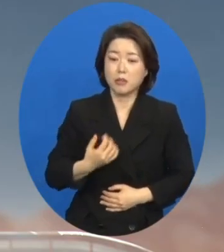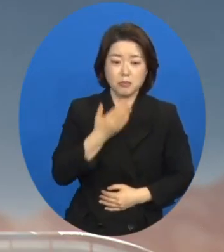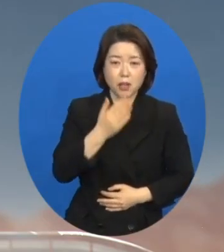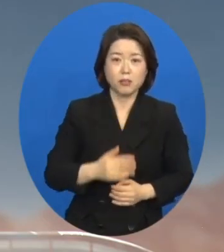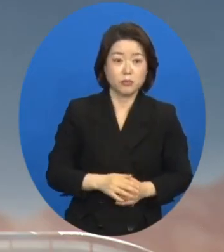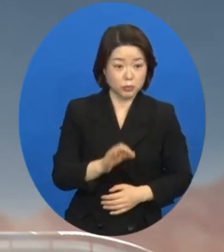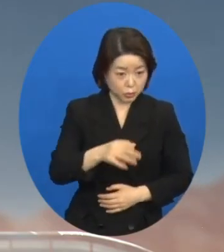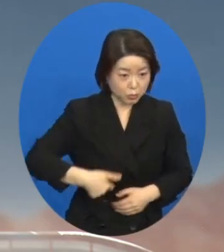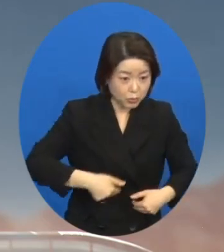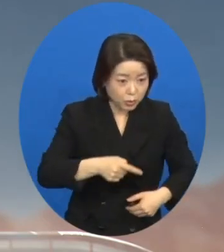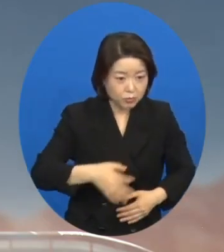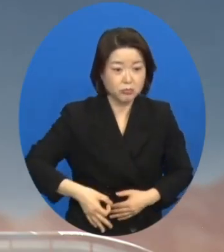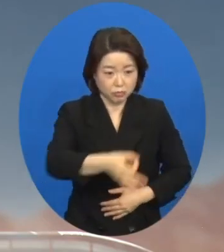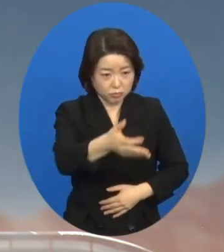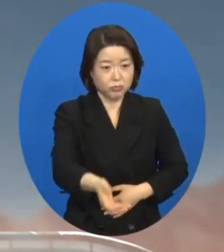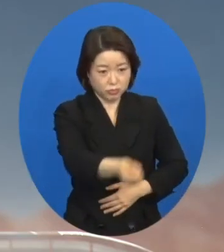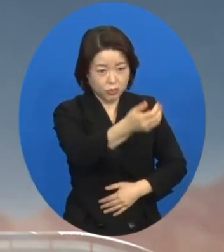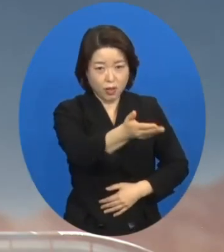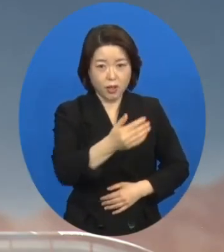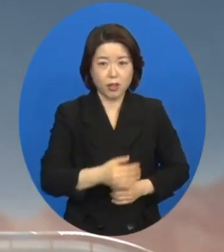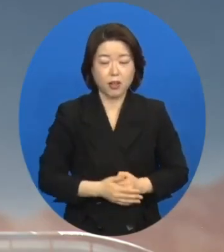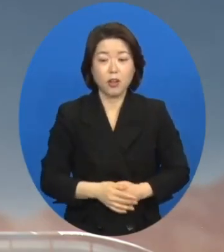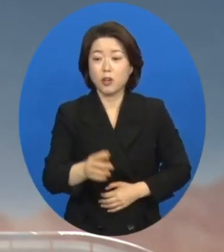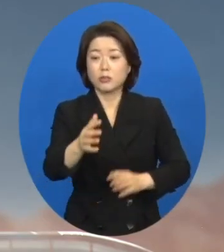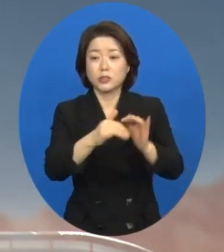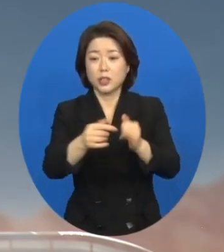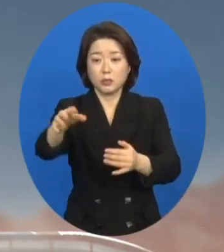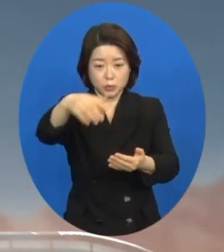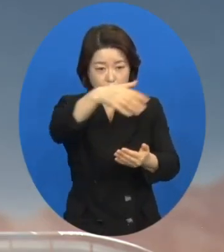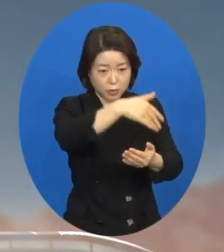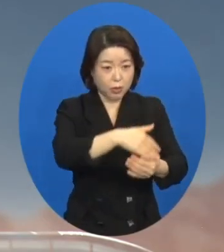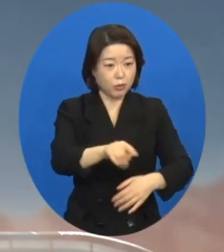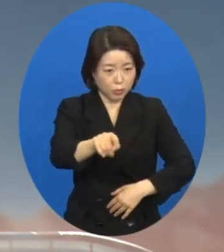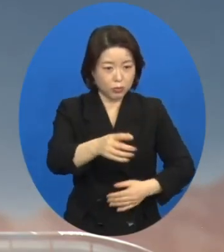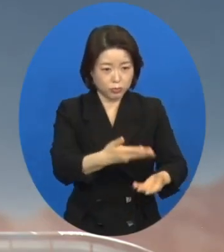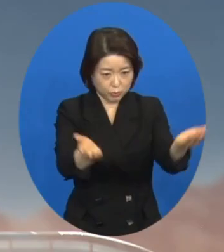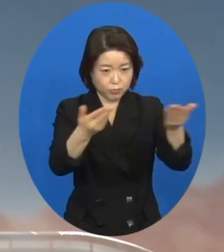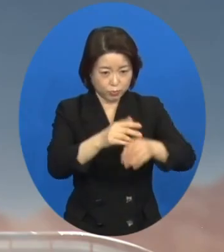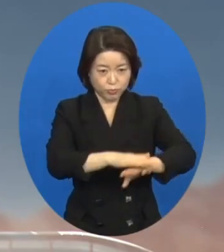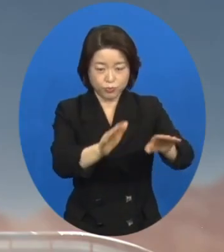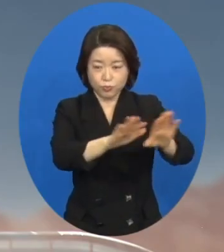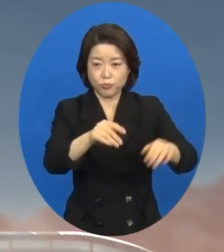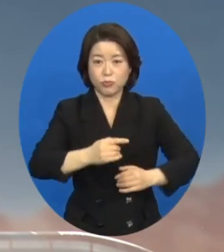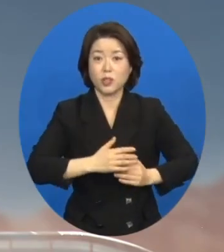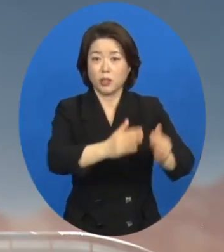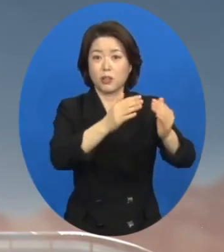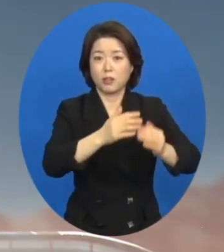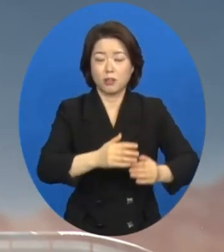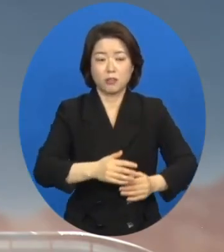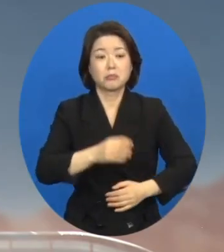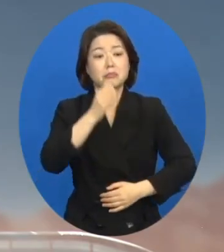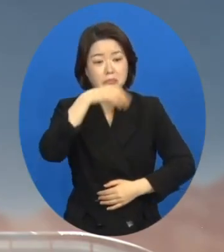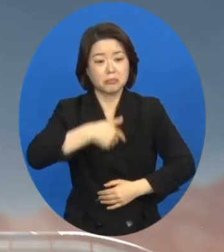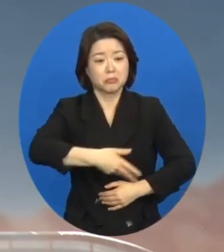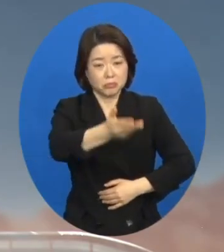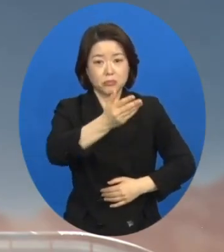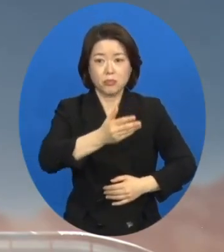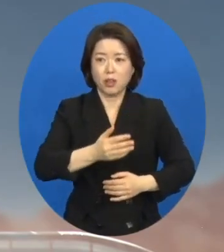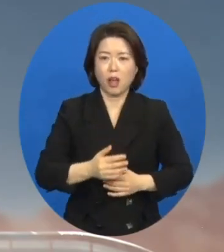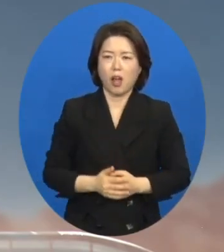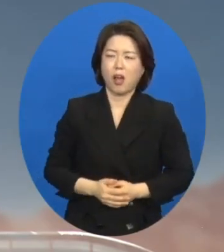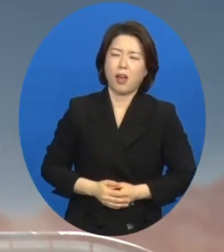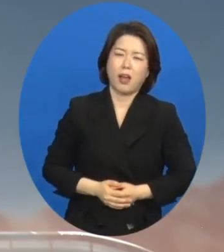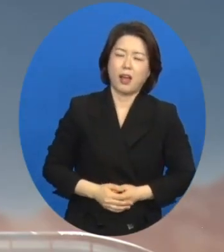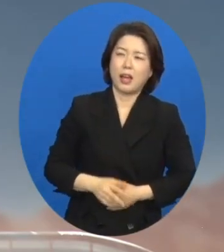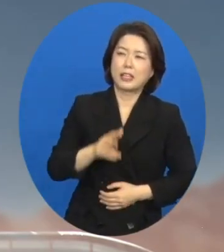돈 필요해? 내 돈 가지고 하면 되지. 그 사람 몇 명 붙여가지고 처리하면 돼. 이렇게 진행을 한다니까요. 그들이나 우리나